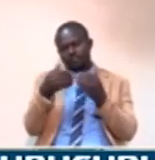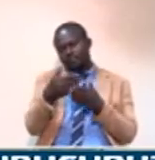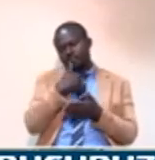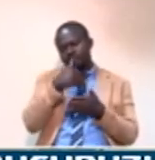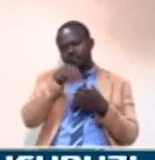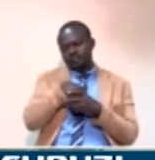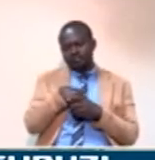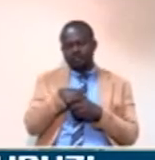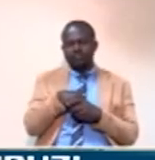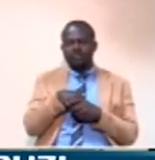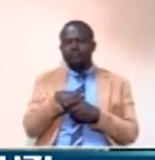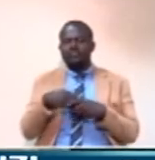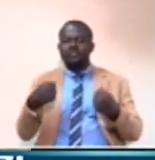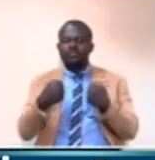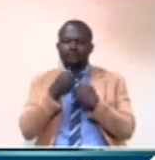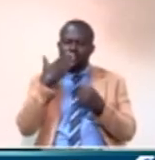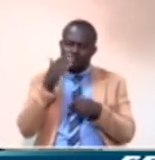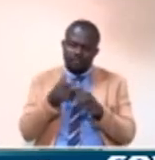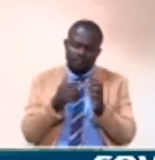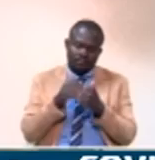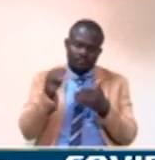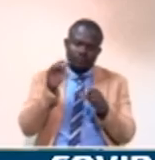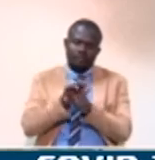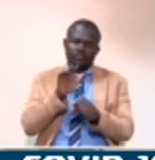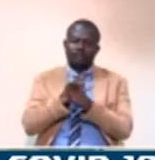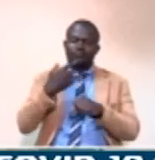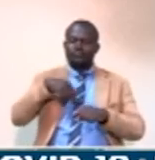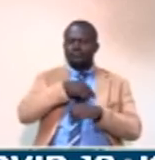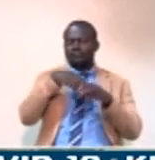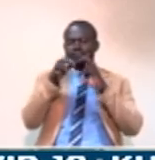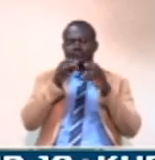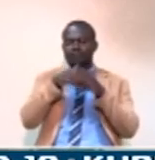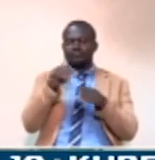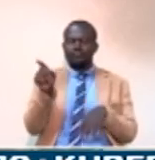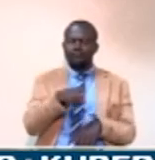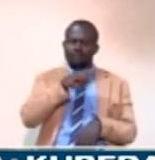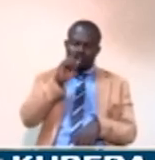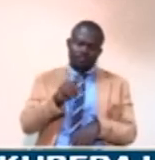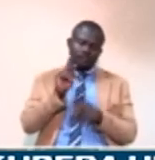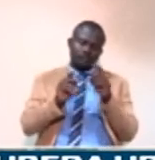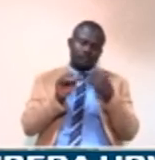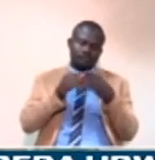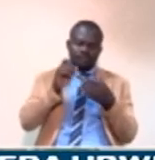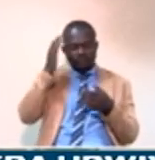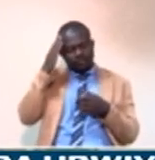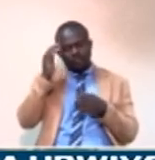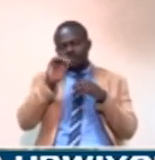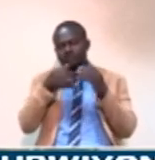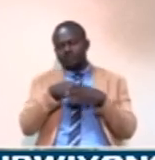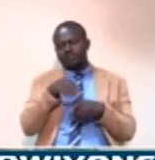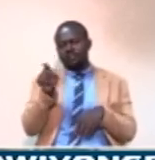bifitemo impact itari nziza. Ariko noneho cyane icyo tuvuga hano ni uko harimo ibyaha, abantu bagomba kumenya ko harimo